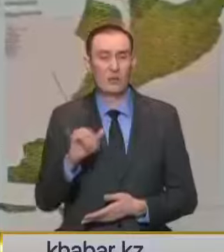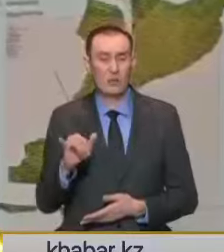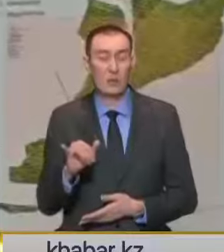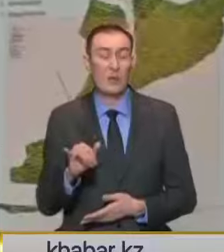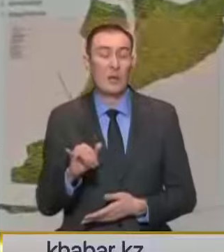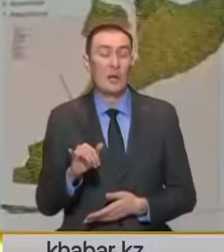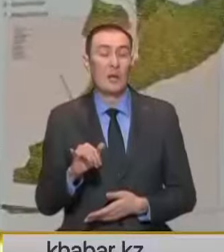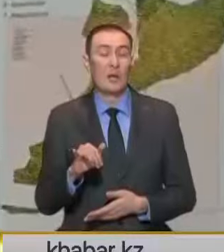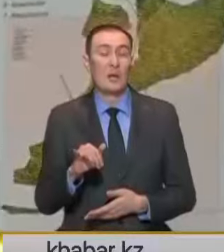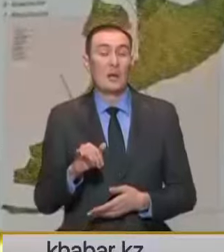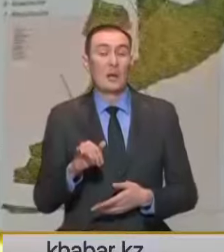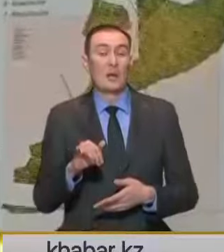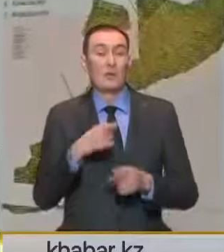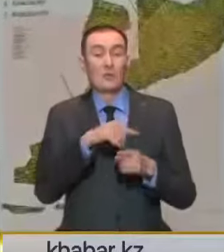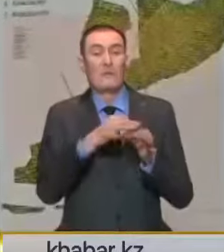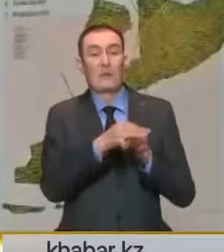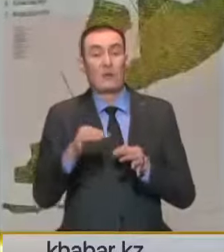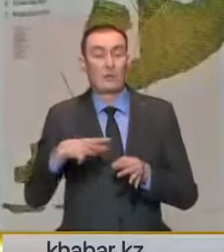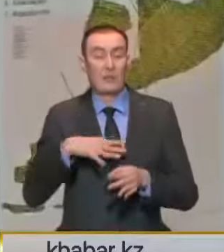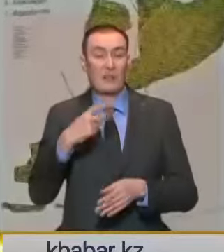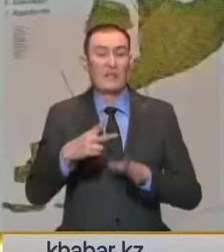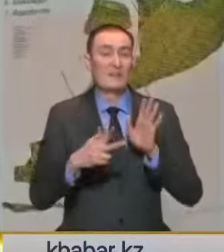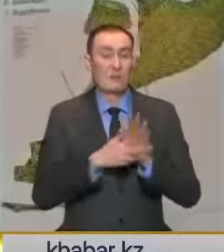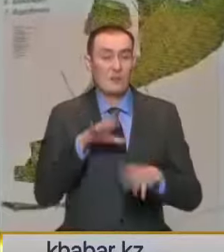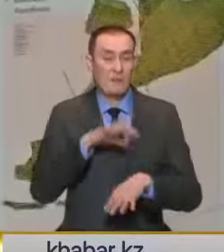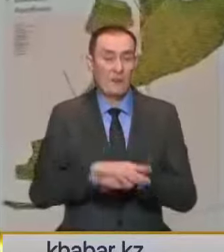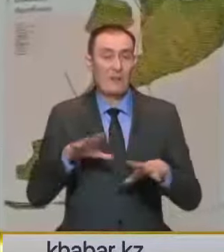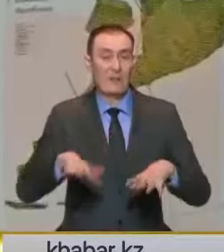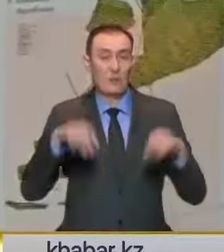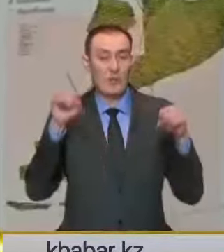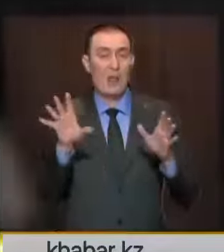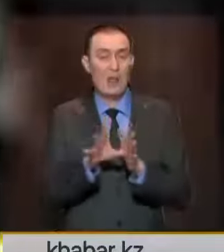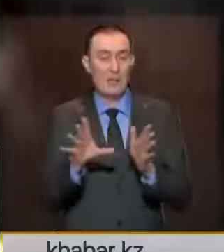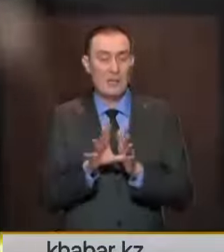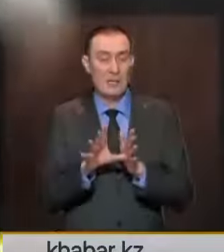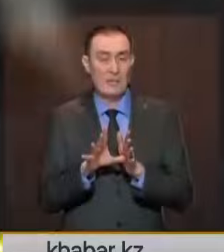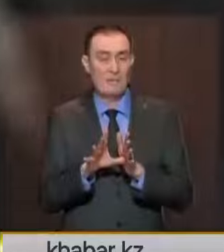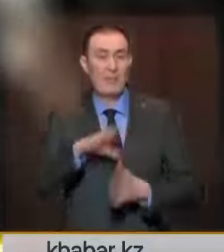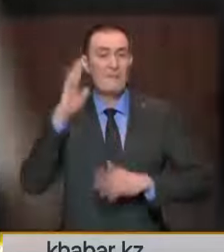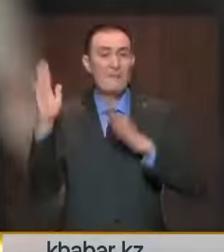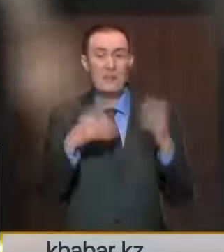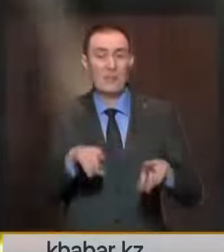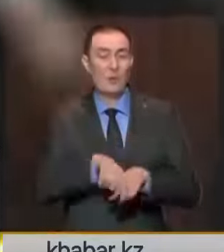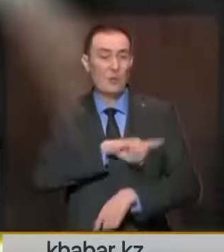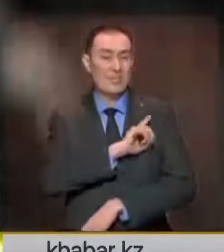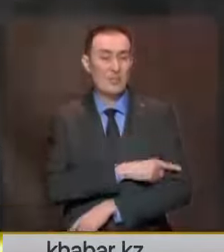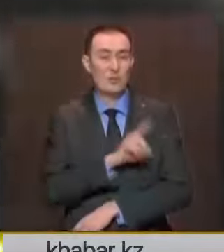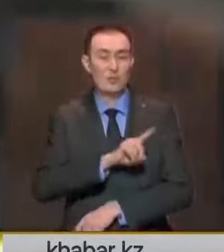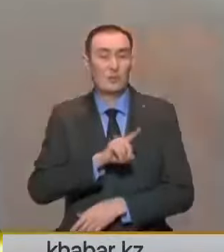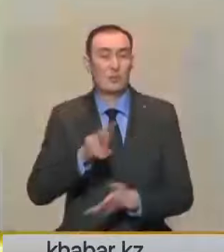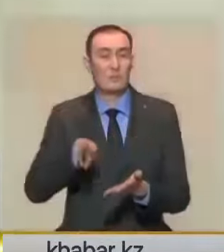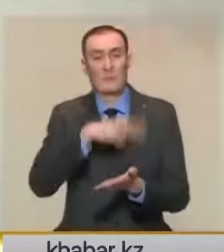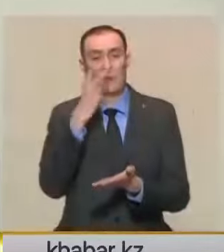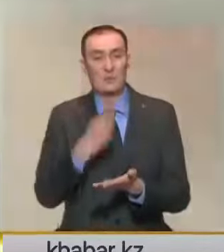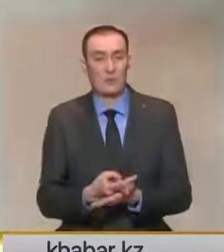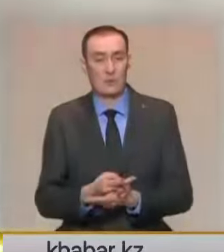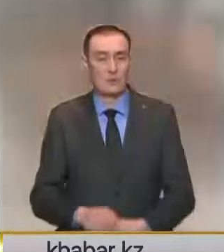Байноульском, Ахтубайском районе. Произошло 28 фактов отключения электроэнергии. Ветер такой силы, что сбивает с